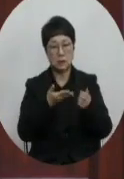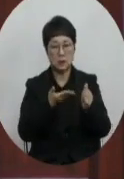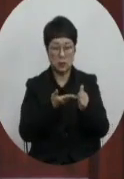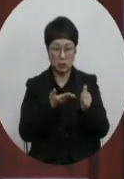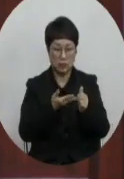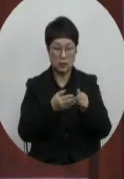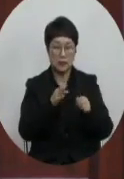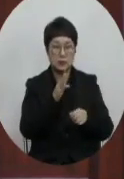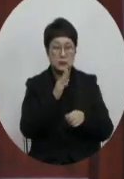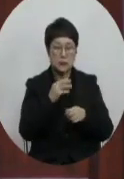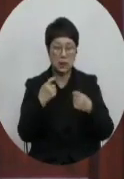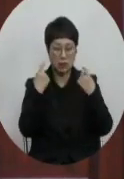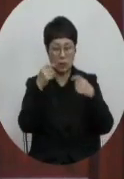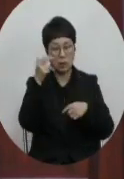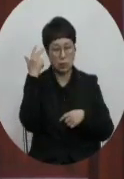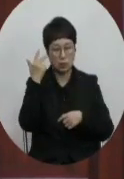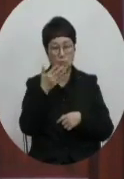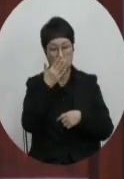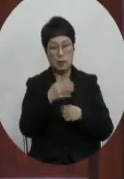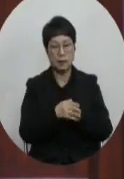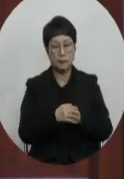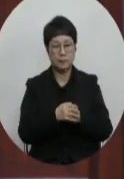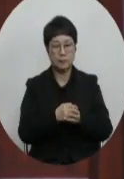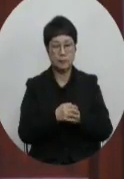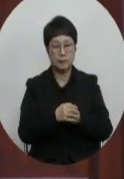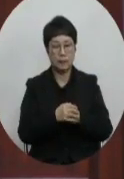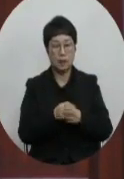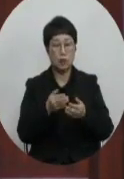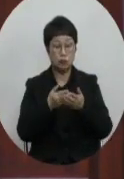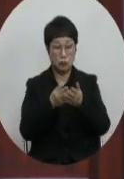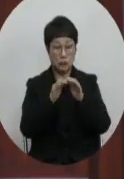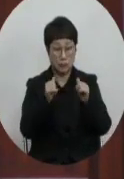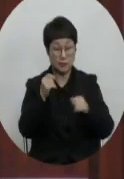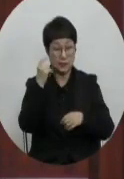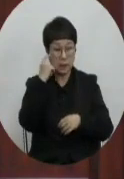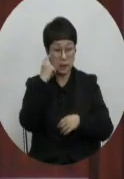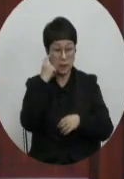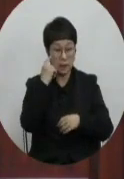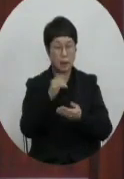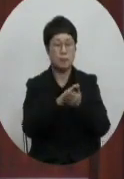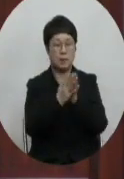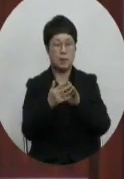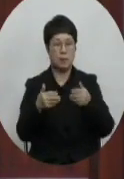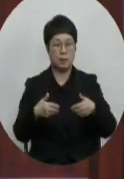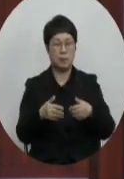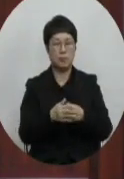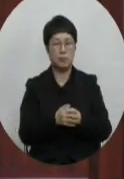진짜 관광여주가 되는 것입니다. 이를 추진하는 사람들의 생각이 변해야 합니다.